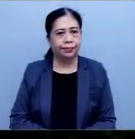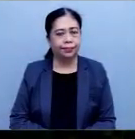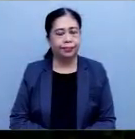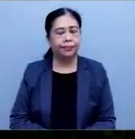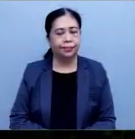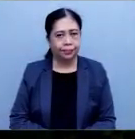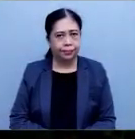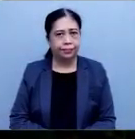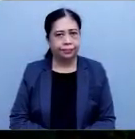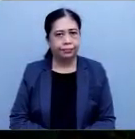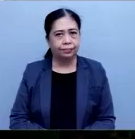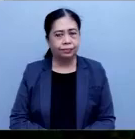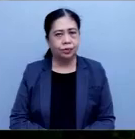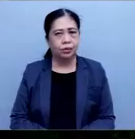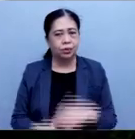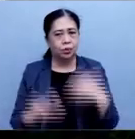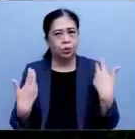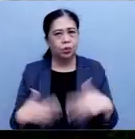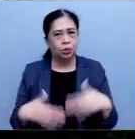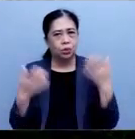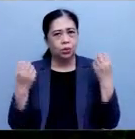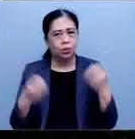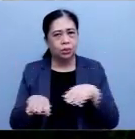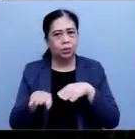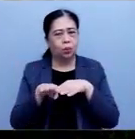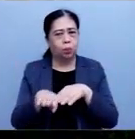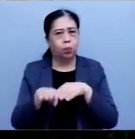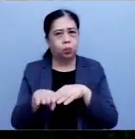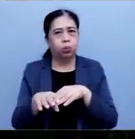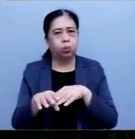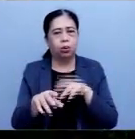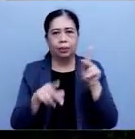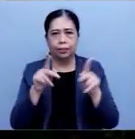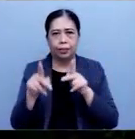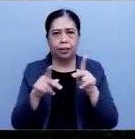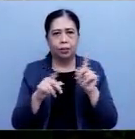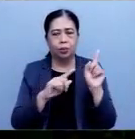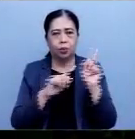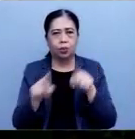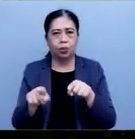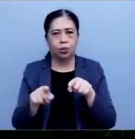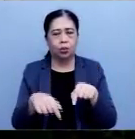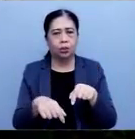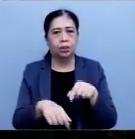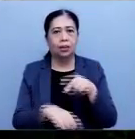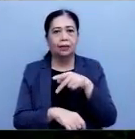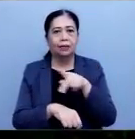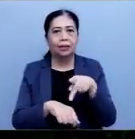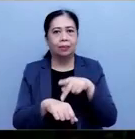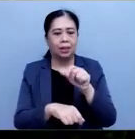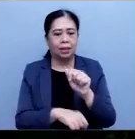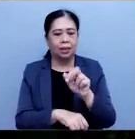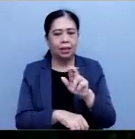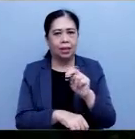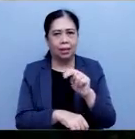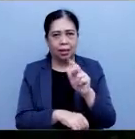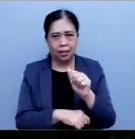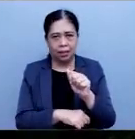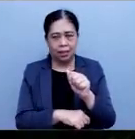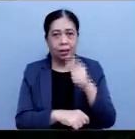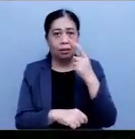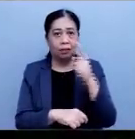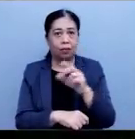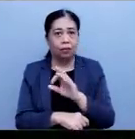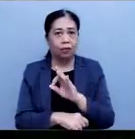Cheryl, mapapasabak sa katakot-takot na traffic ang mga kapatid nating susugod sa Philippine Arena sa Bukawi, Bulacan para sa